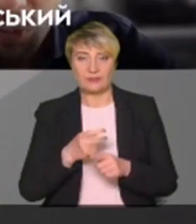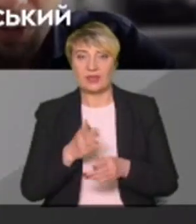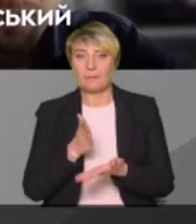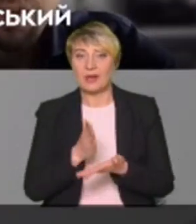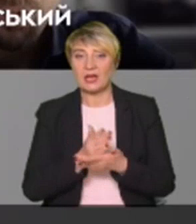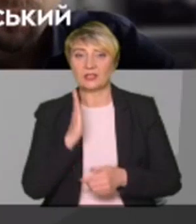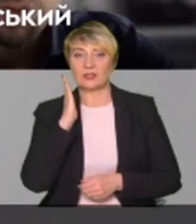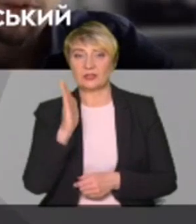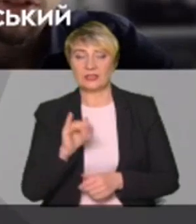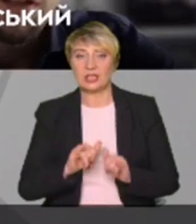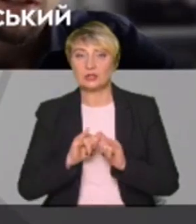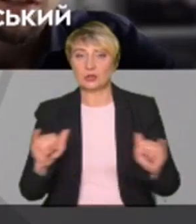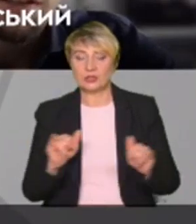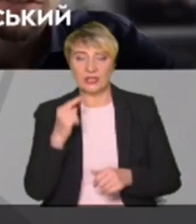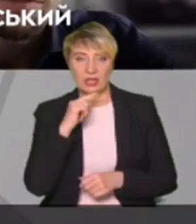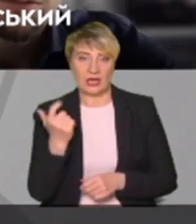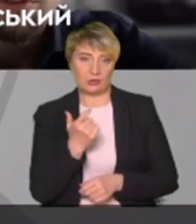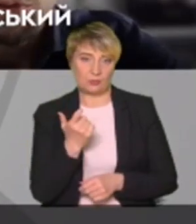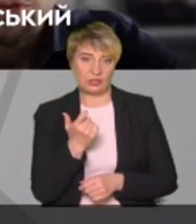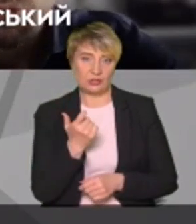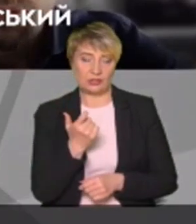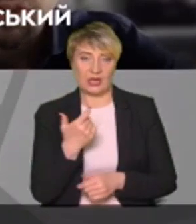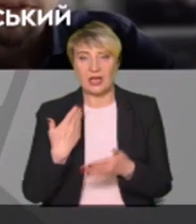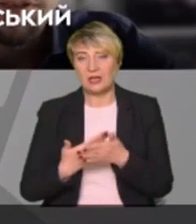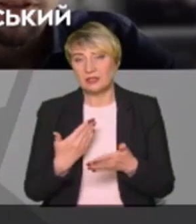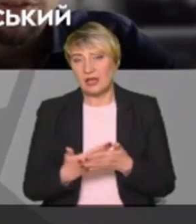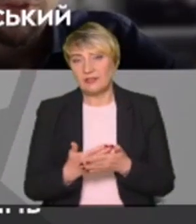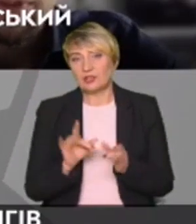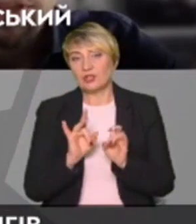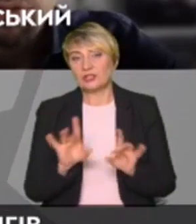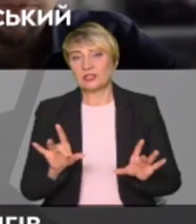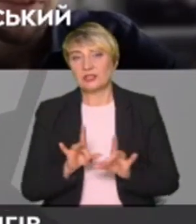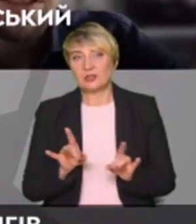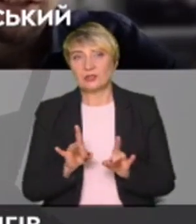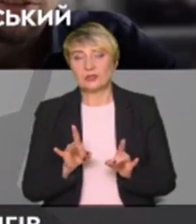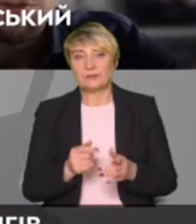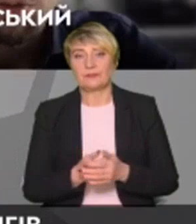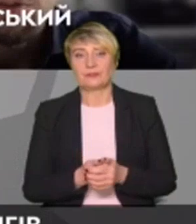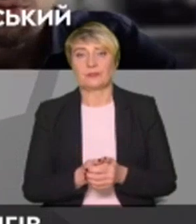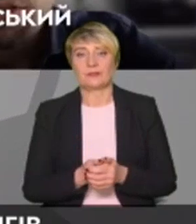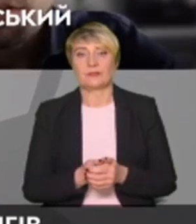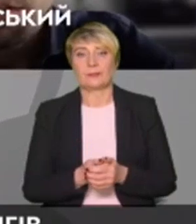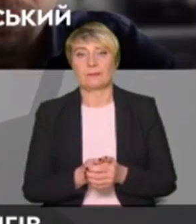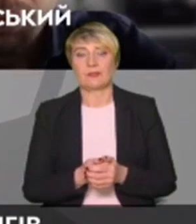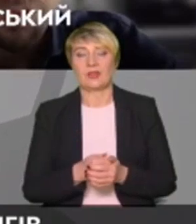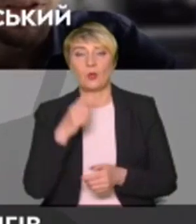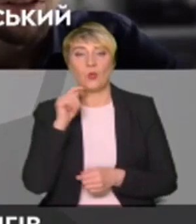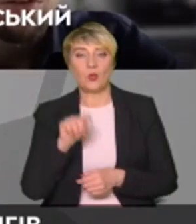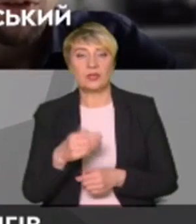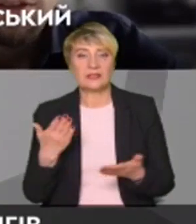до зростання економічного, і, ну, навіть уже цитуючи безпідставно захейтеного в Україні